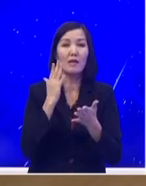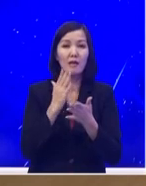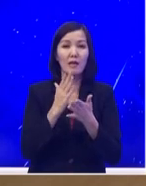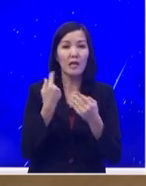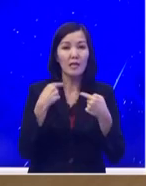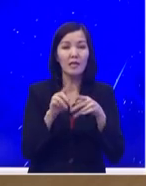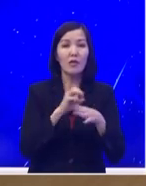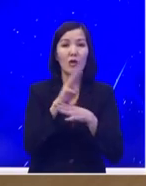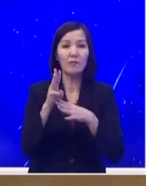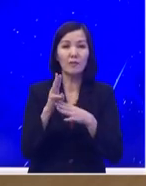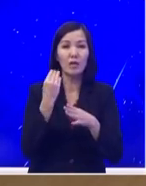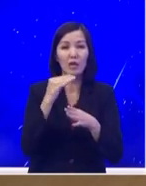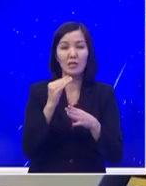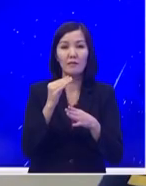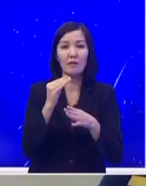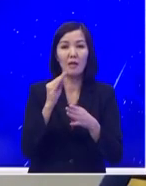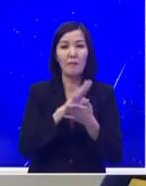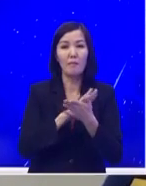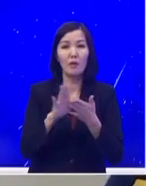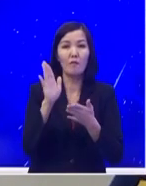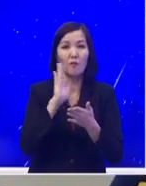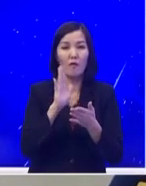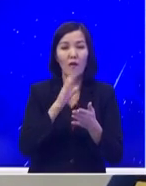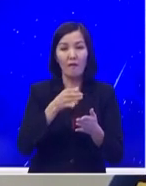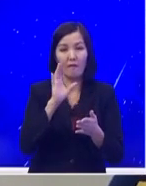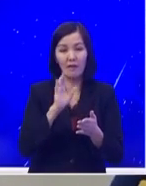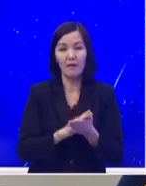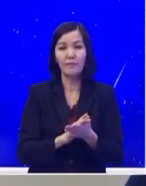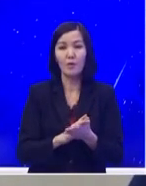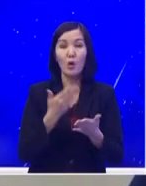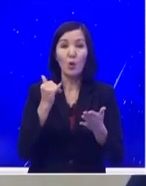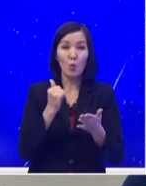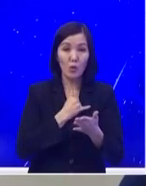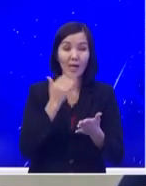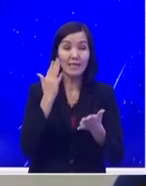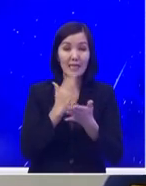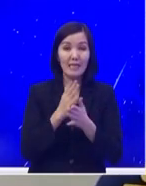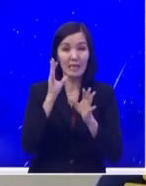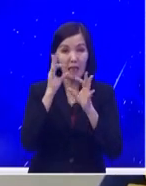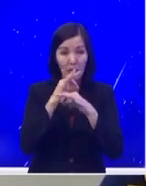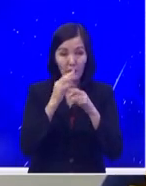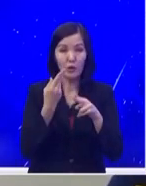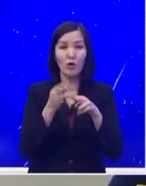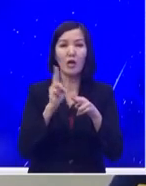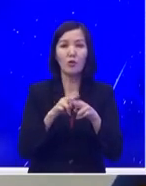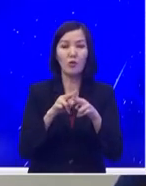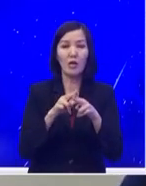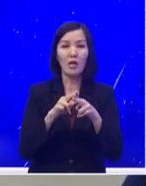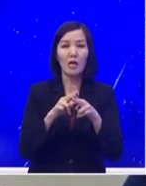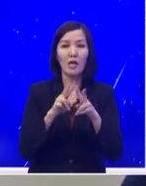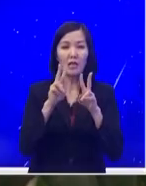технологии обеспечения качества питьевой воды. У нас находится лаборатория, которая проводит контроль качества